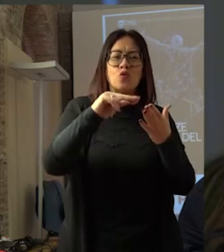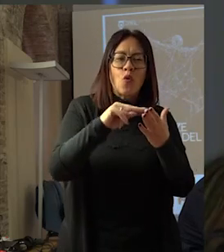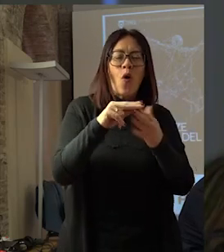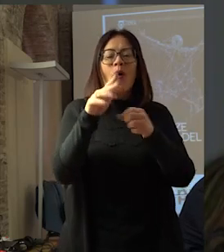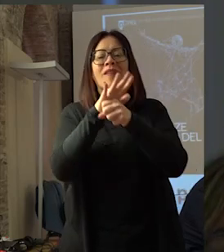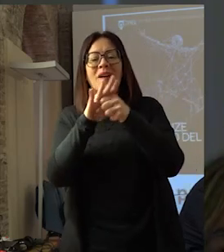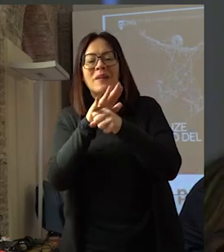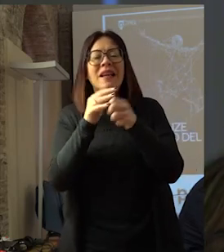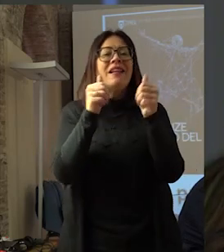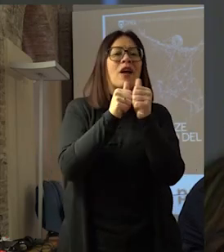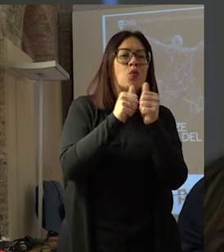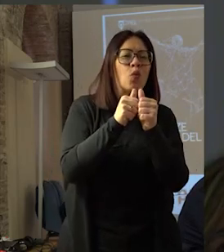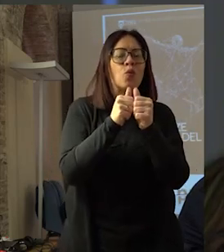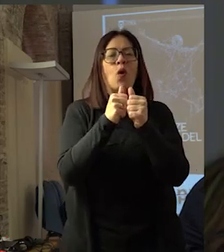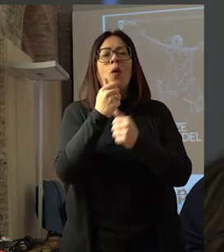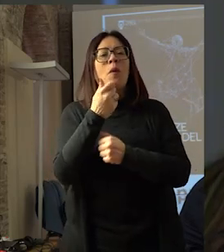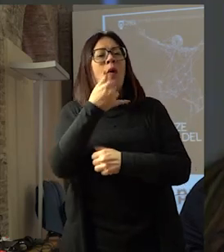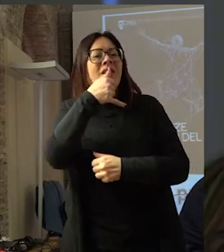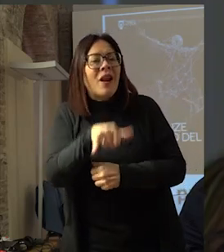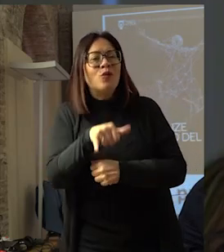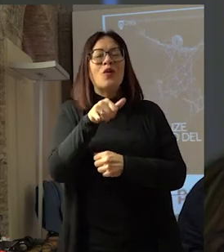delusioni, gli ostacoli, le difficoltà,